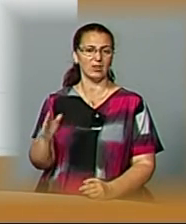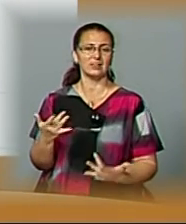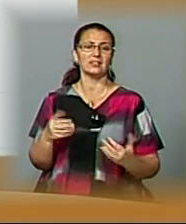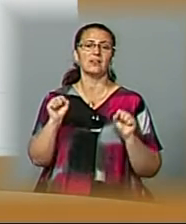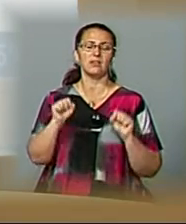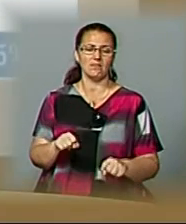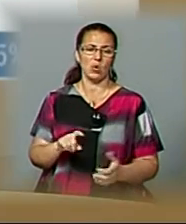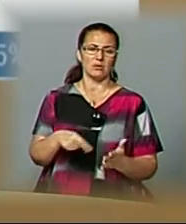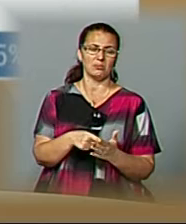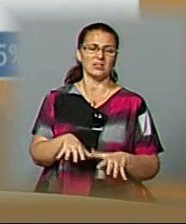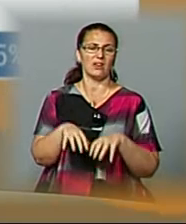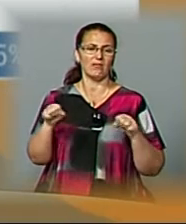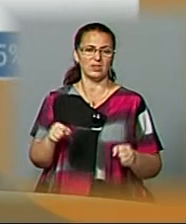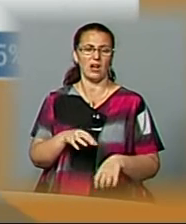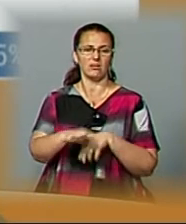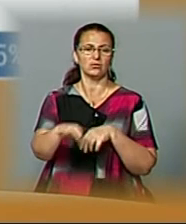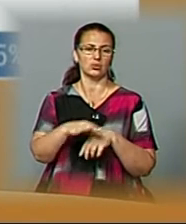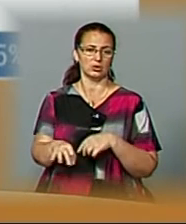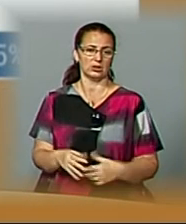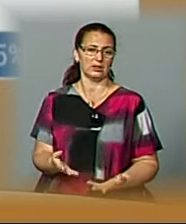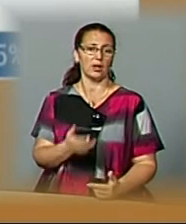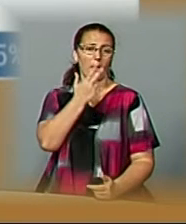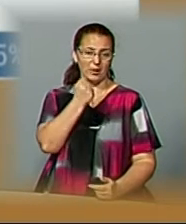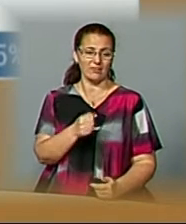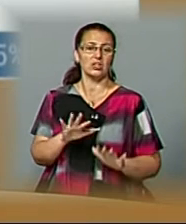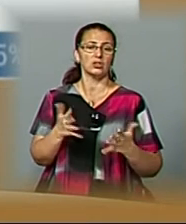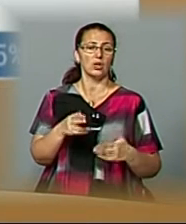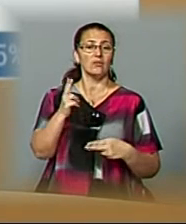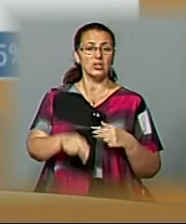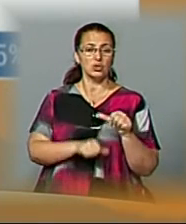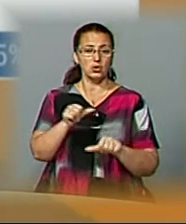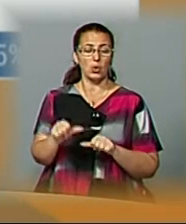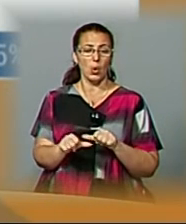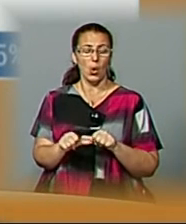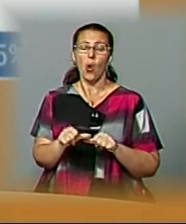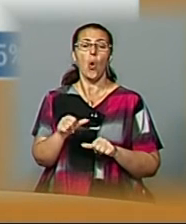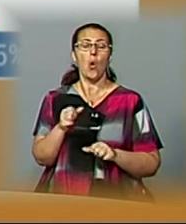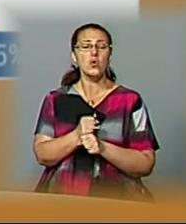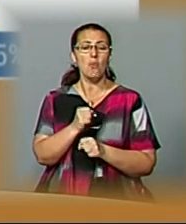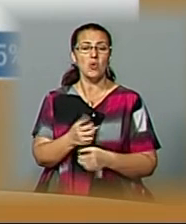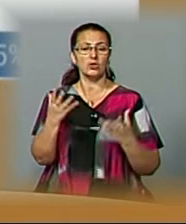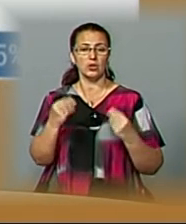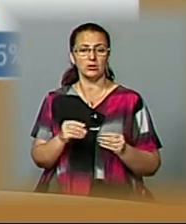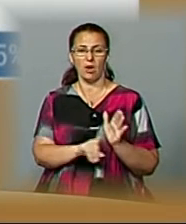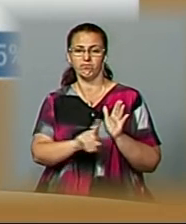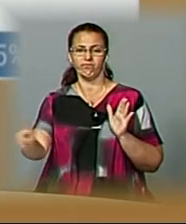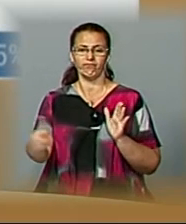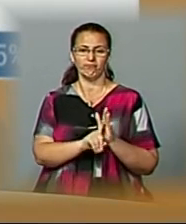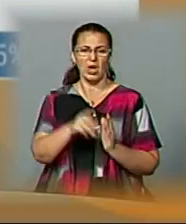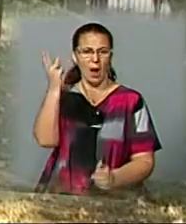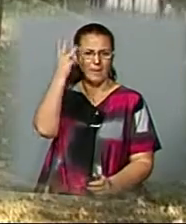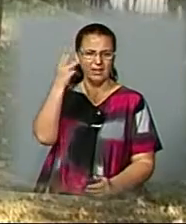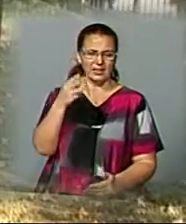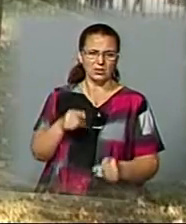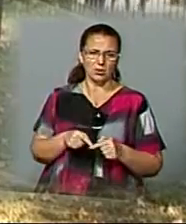владі знущатись? Типова ситуація, як о 18:00 в кінець робочого дня можна доїхати з роботи з вулиці Хмельницького на Старознесенську